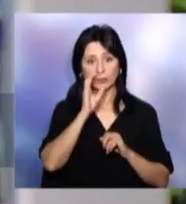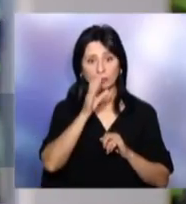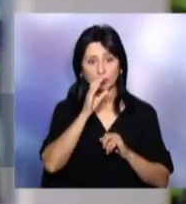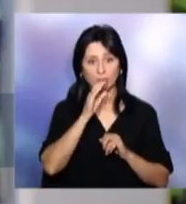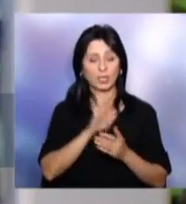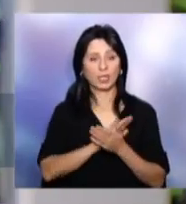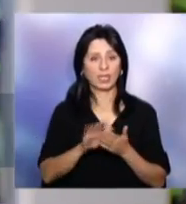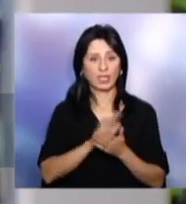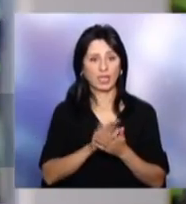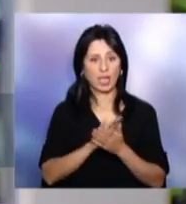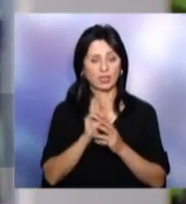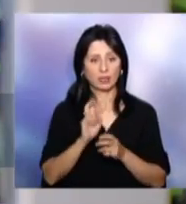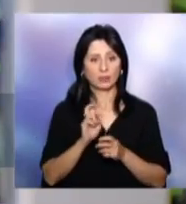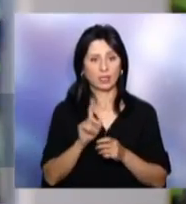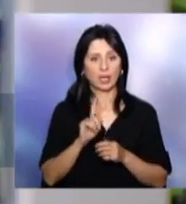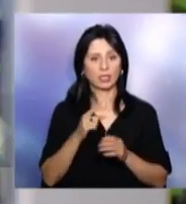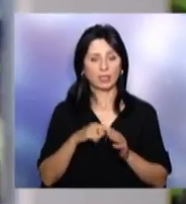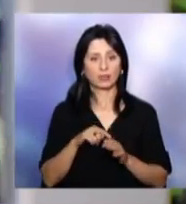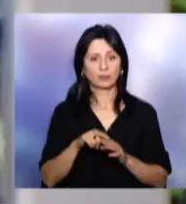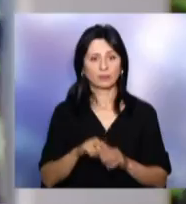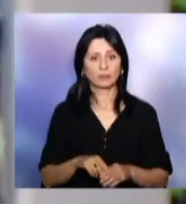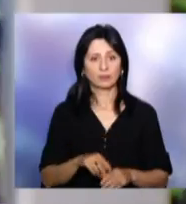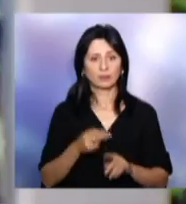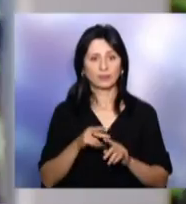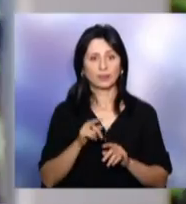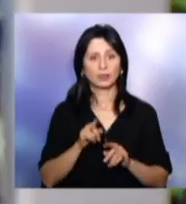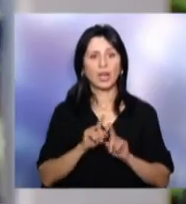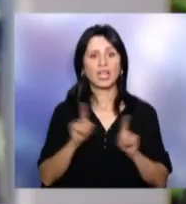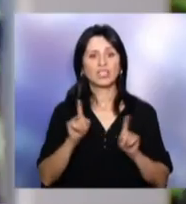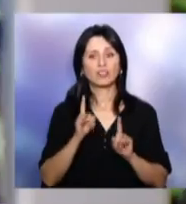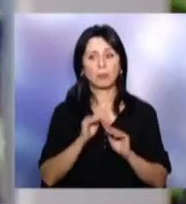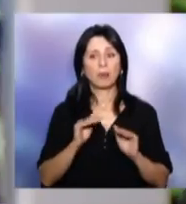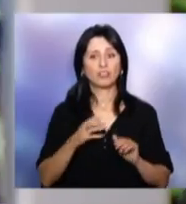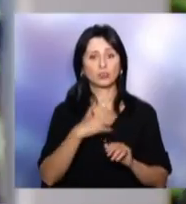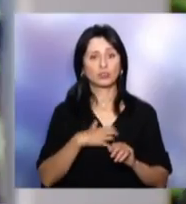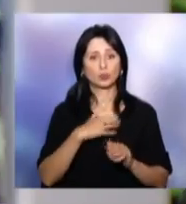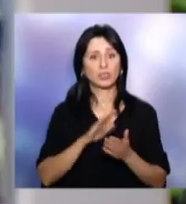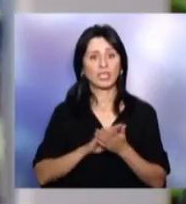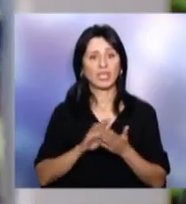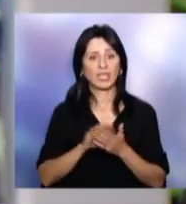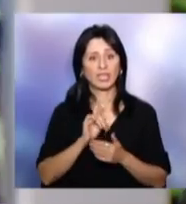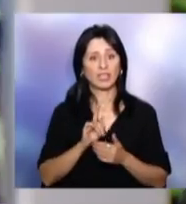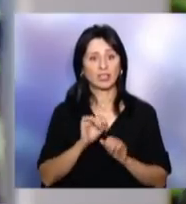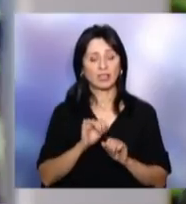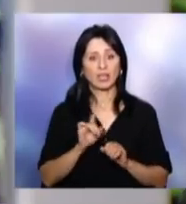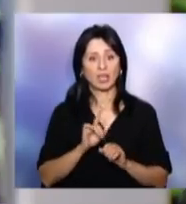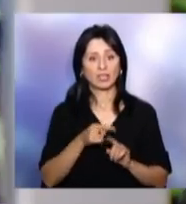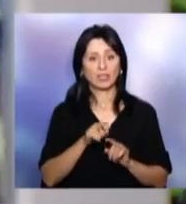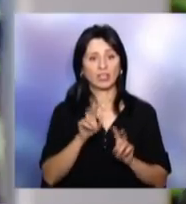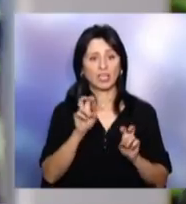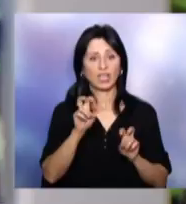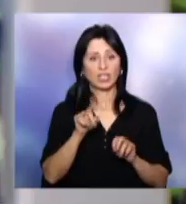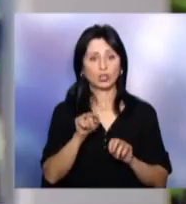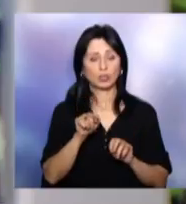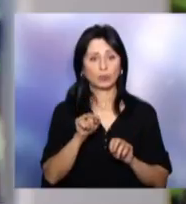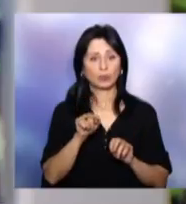მეორე ჰიგიენა, რადგანაც ანუ განსაკუთრებით ბავშვებში მნიშვნელოვანი ჰიგიენის დაცვა, რადგან ეგრეთ